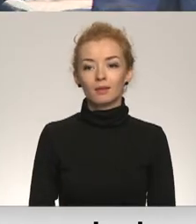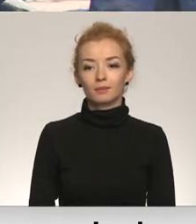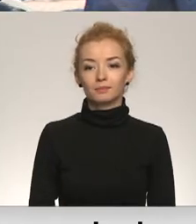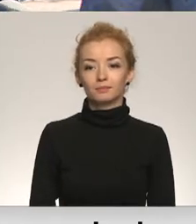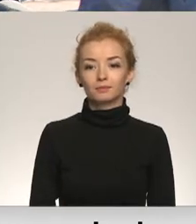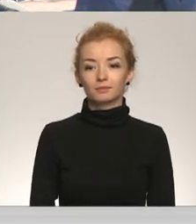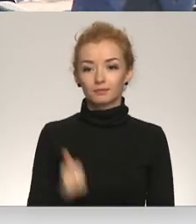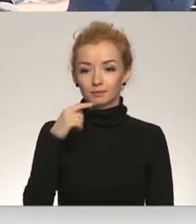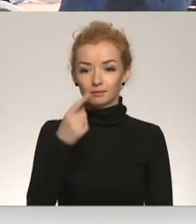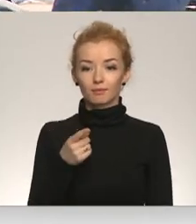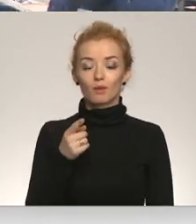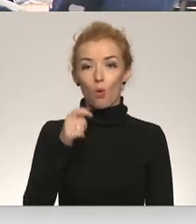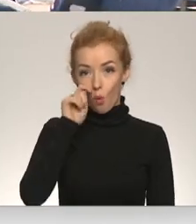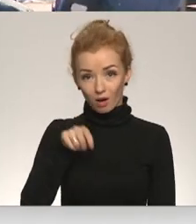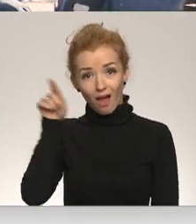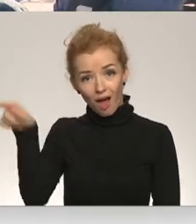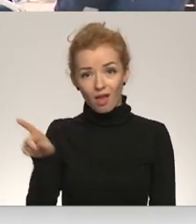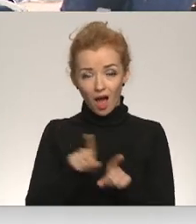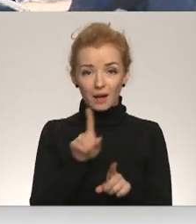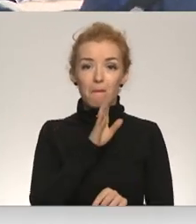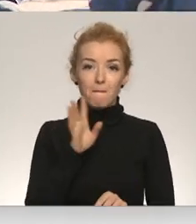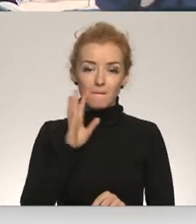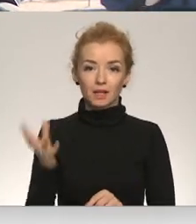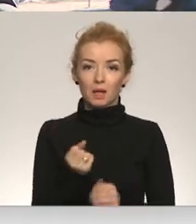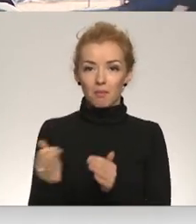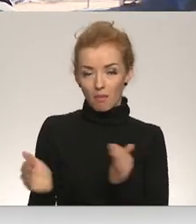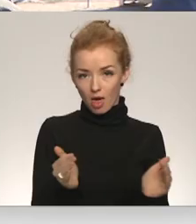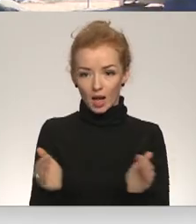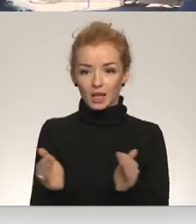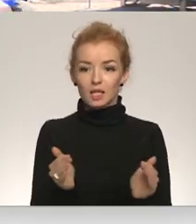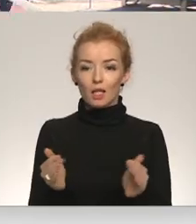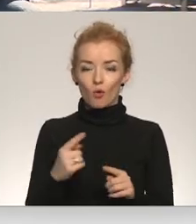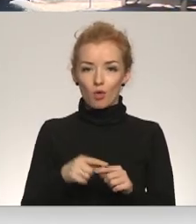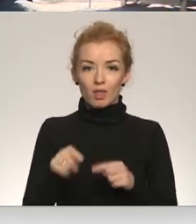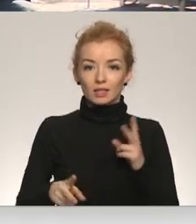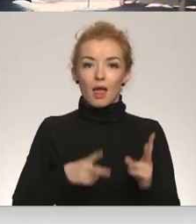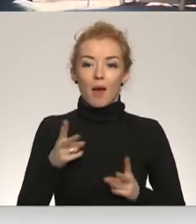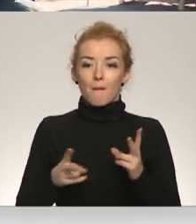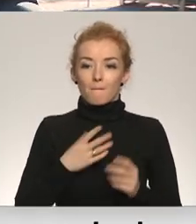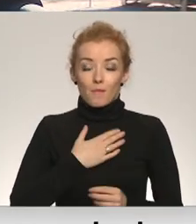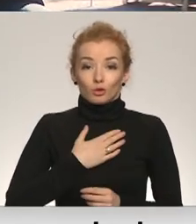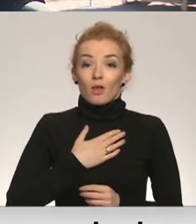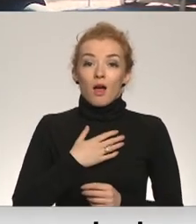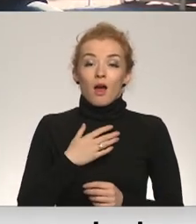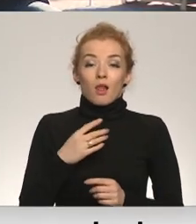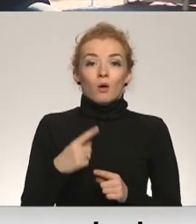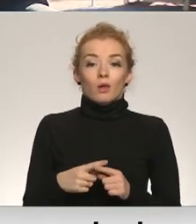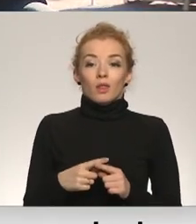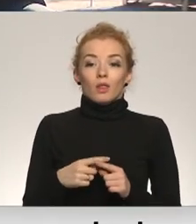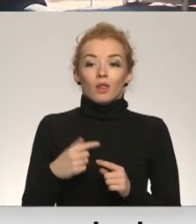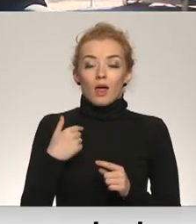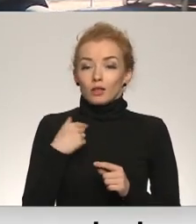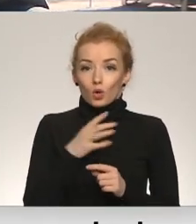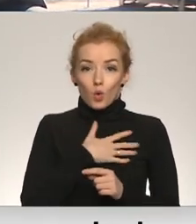Arī Ukrainā ir mātes ar bērniem, un tieši tā emocionālāk tiek, es uzsveru visu to, kas ir, ko